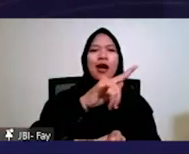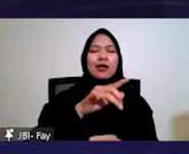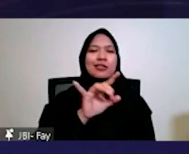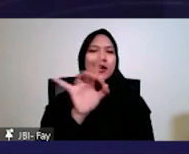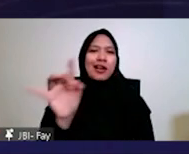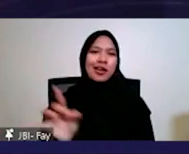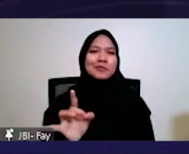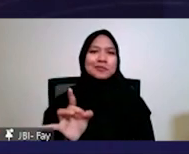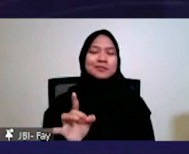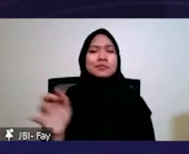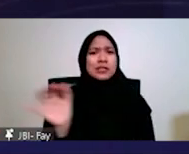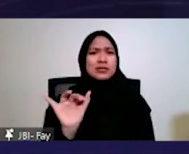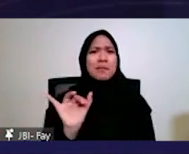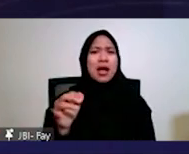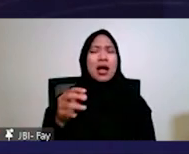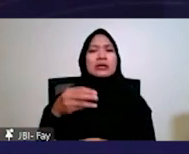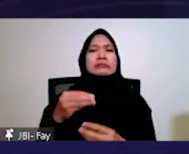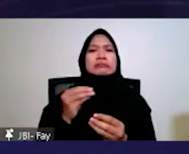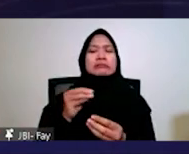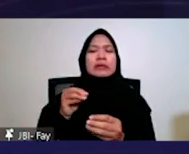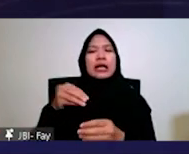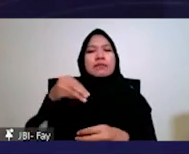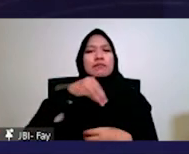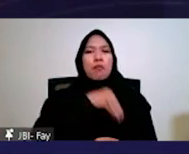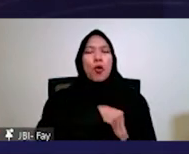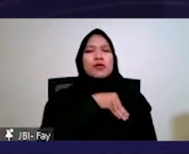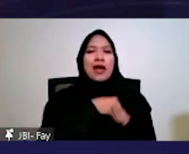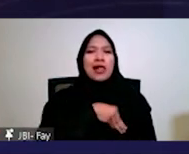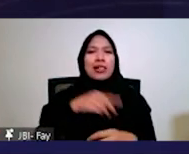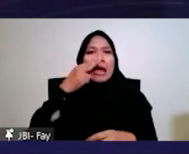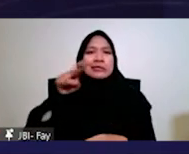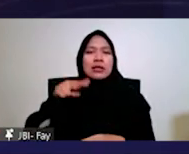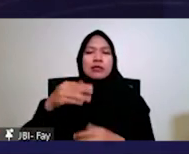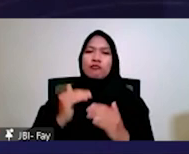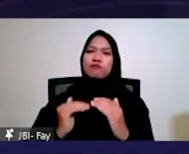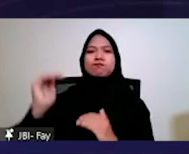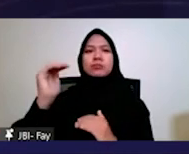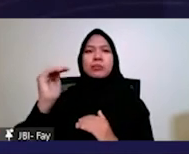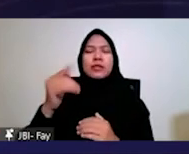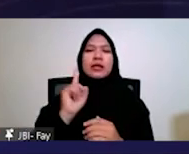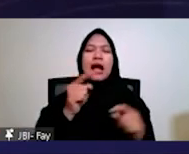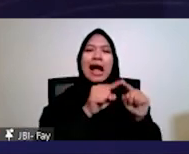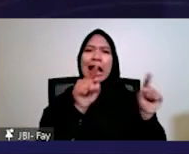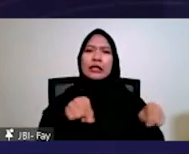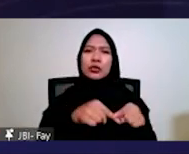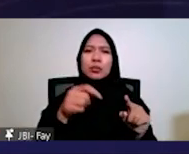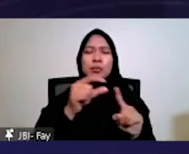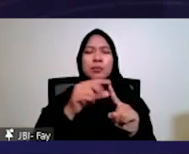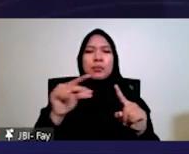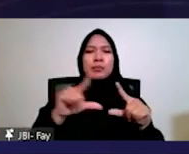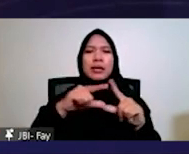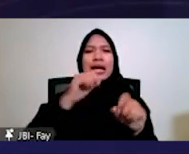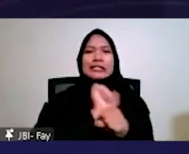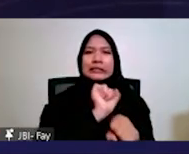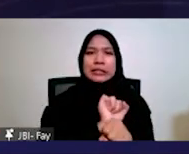demikian juga penanaman modal asing terus naik demikian juga kartu pra kerja supaya produktivitas naik